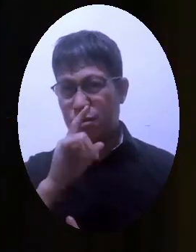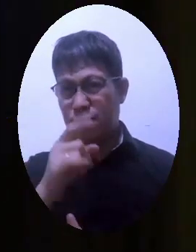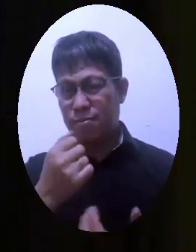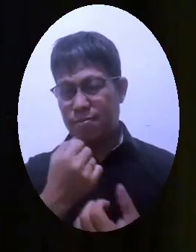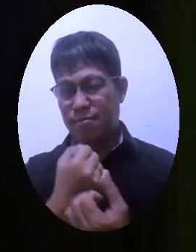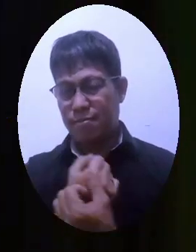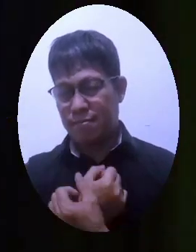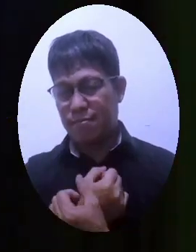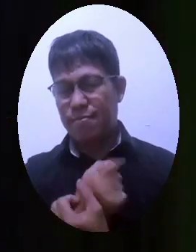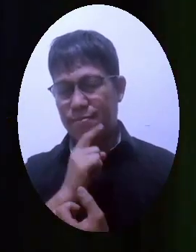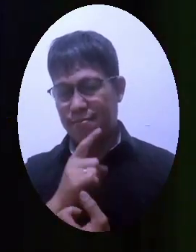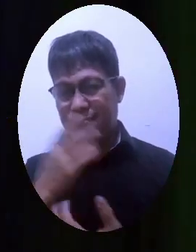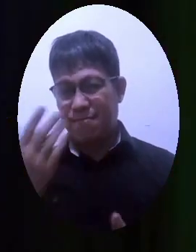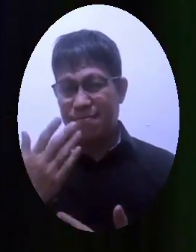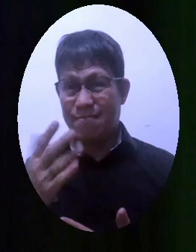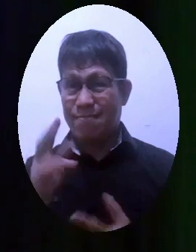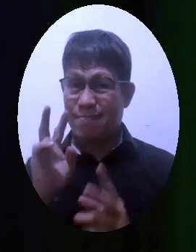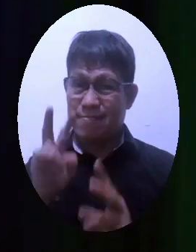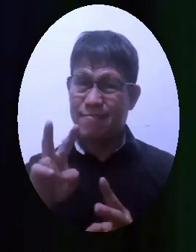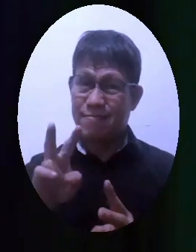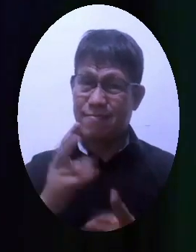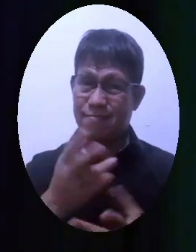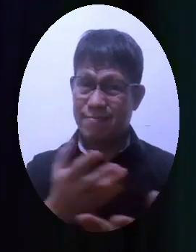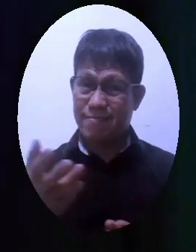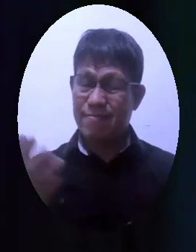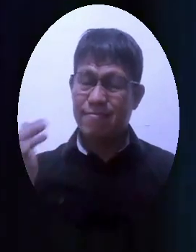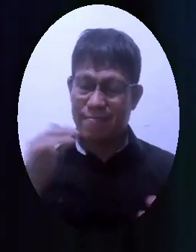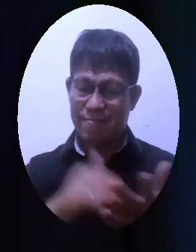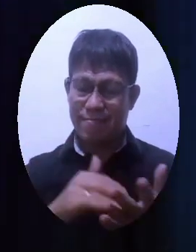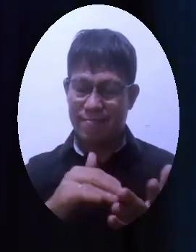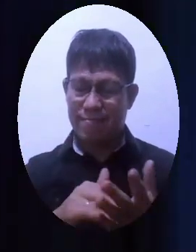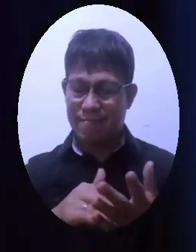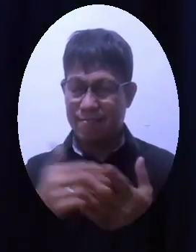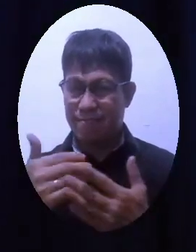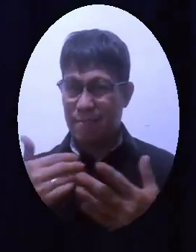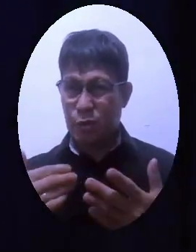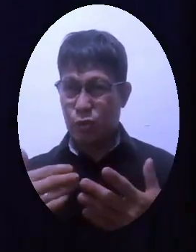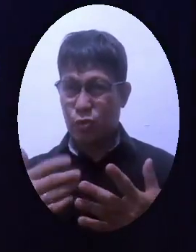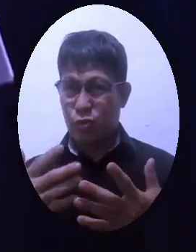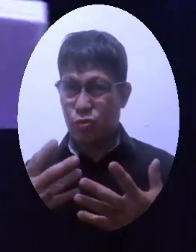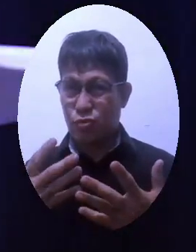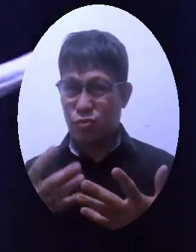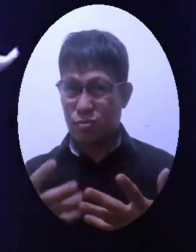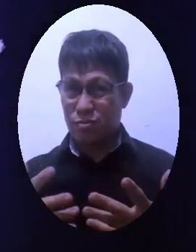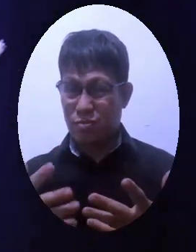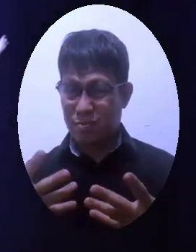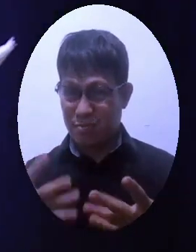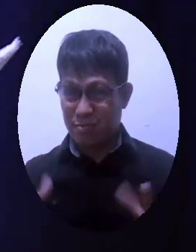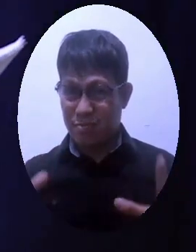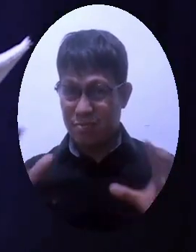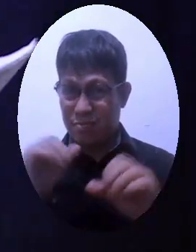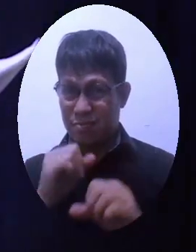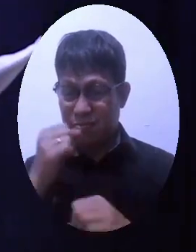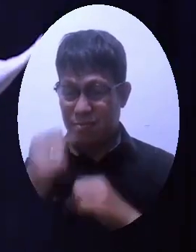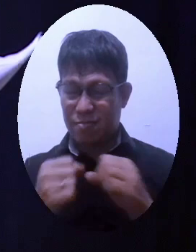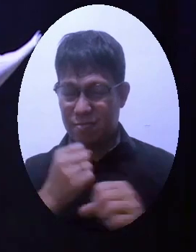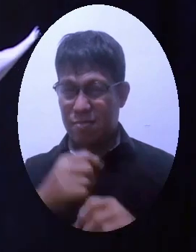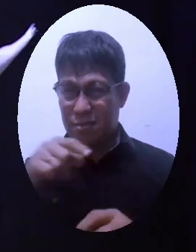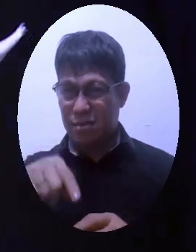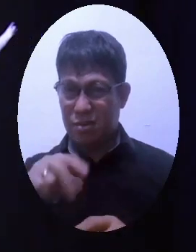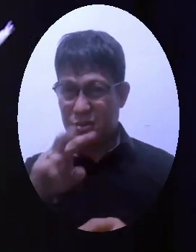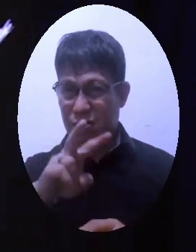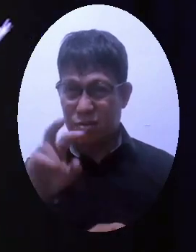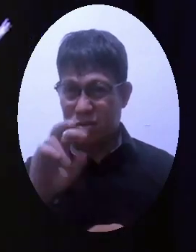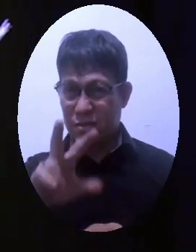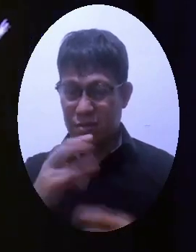guardians. Nakakatuwa na makita kayo lahat muli bago matapos ang taong ito. Itong taon